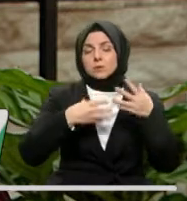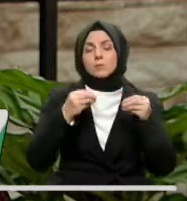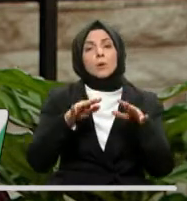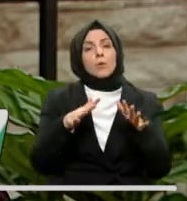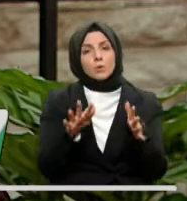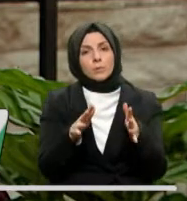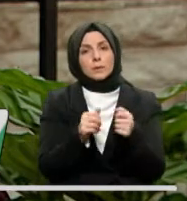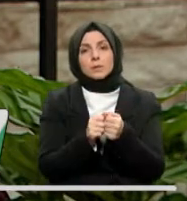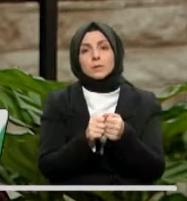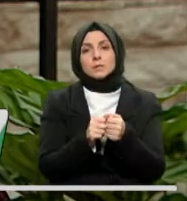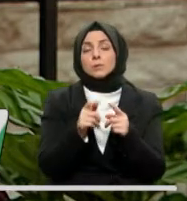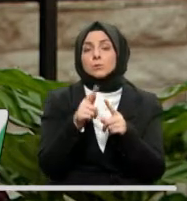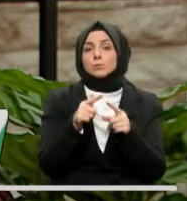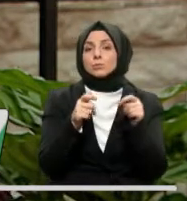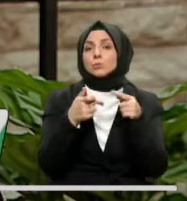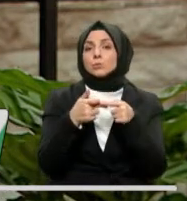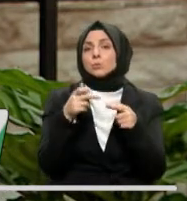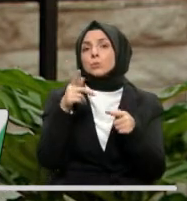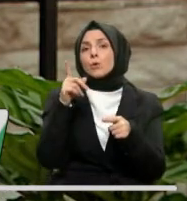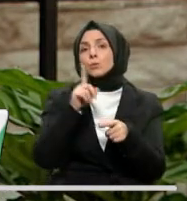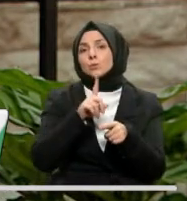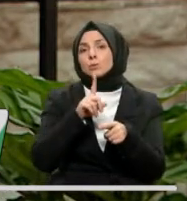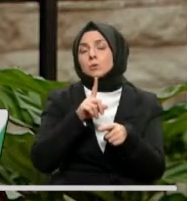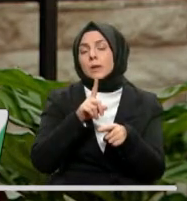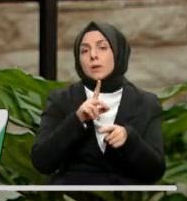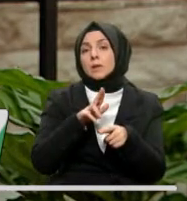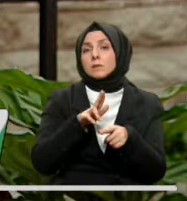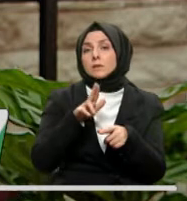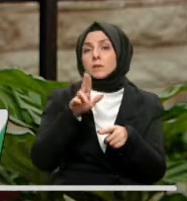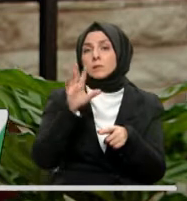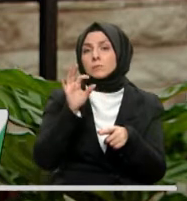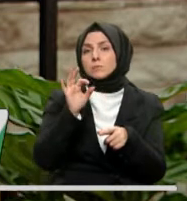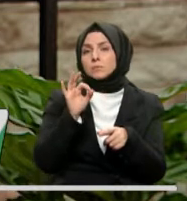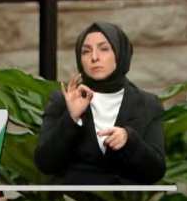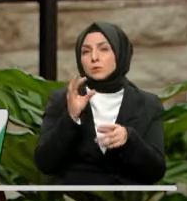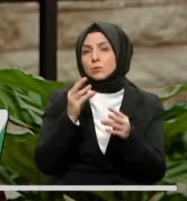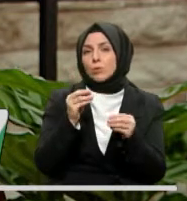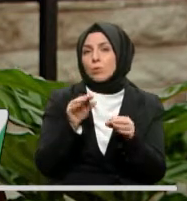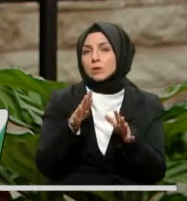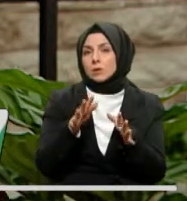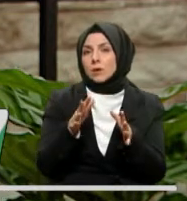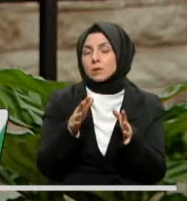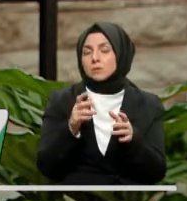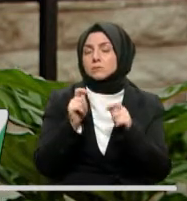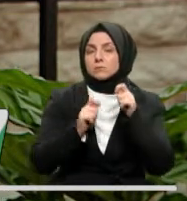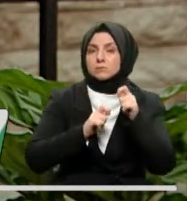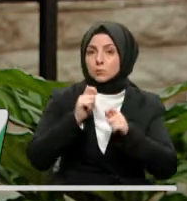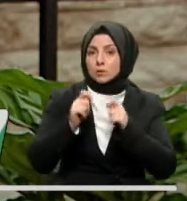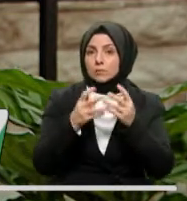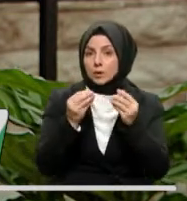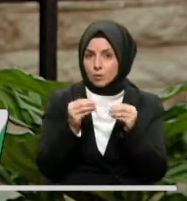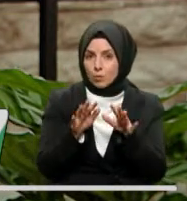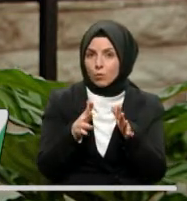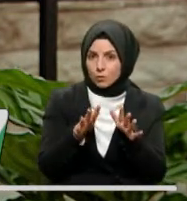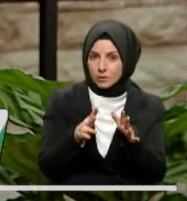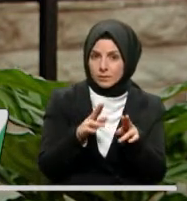yüzde yetmiş oranında top100de 30 oranında kum kullanabilirsiniz karışımlar yani ister tek başına toz kullanın İster tek